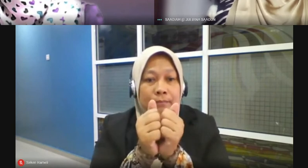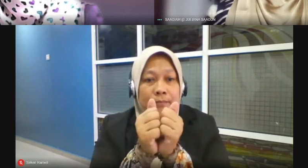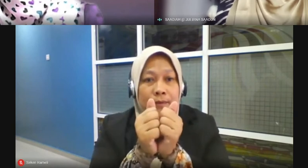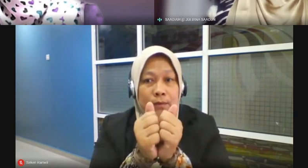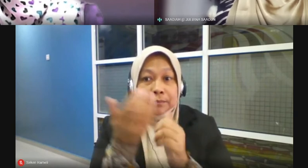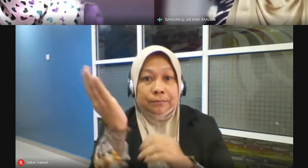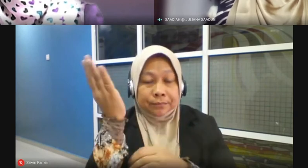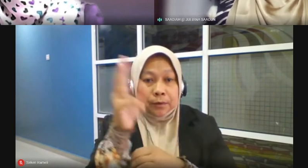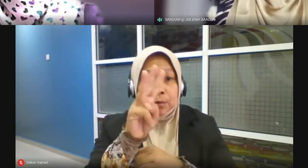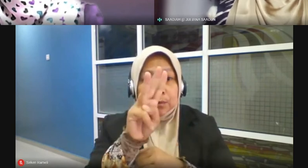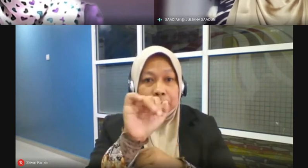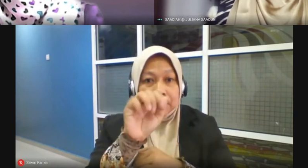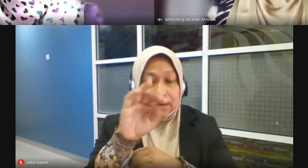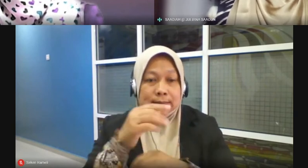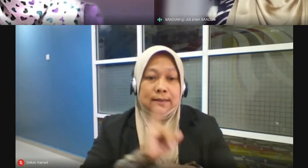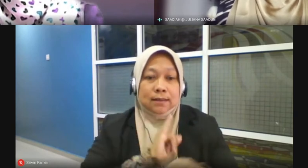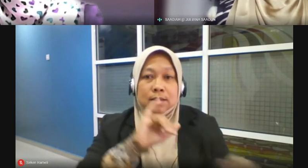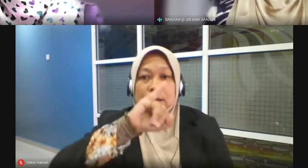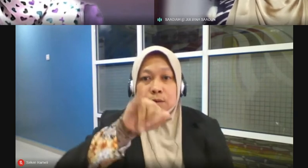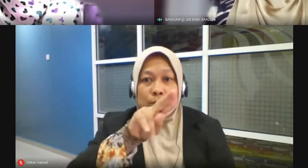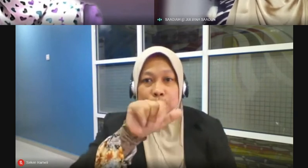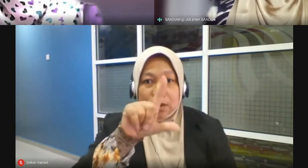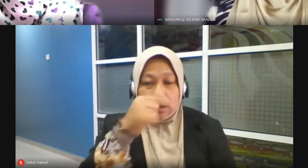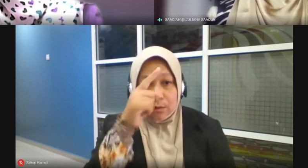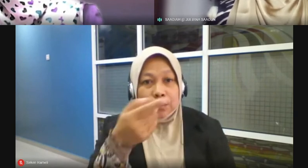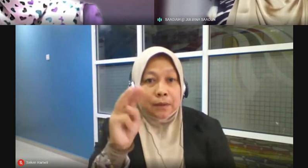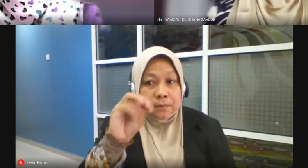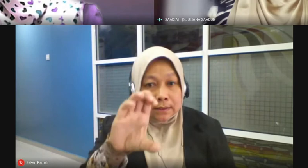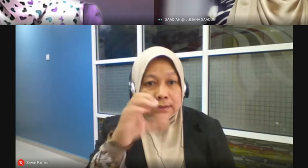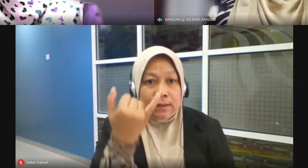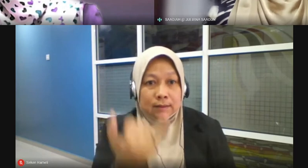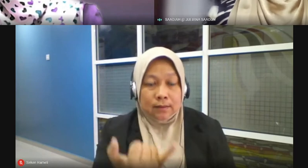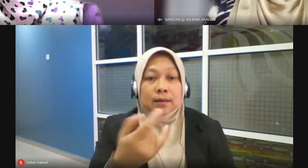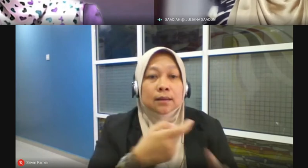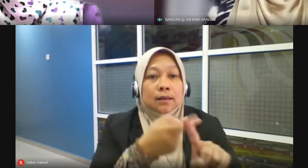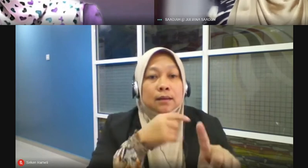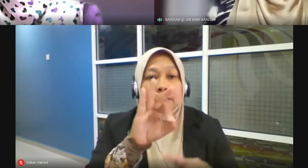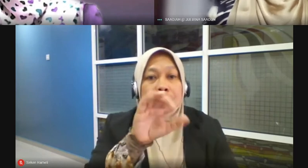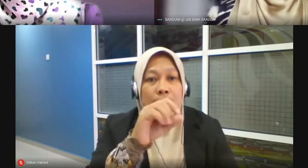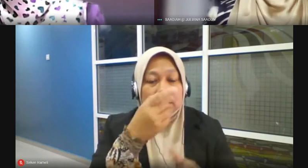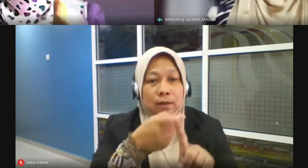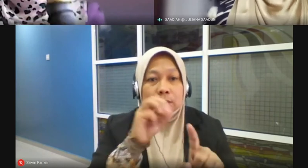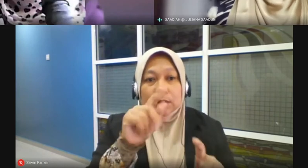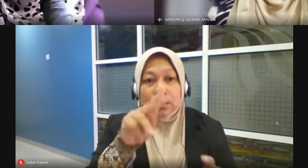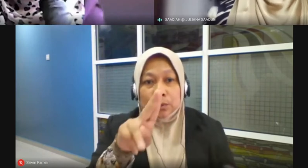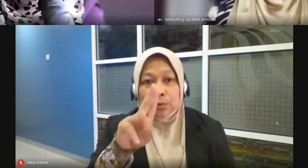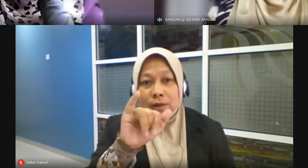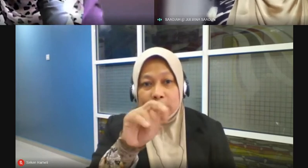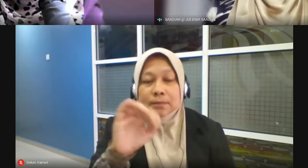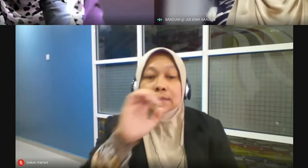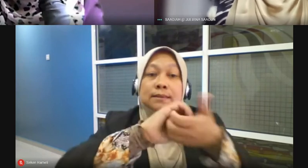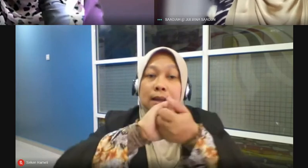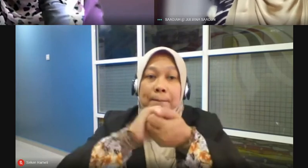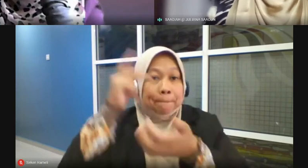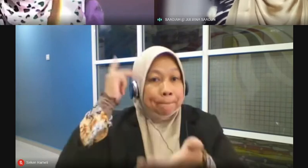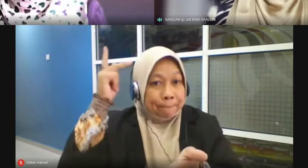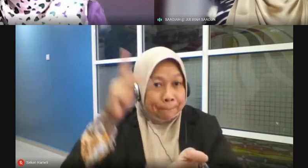kami, saya Juliana selaku moderator anda, merupakan fellow dari unit perkhidmatan OKU UiTM. Salam perkenalan buat